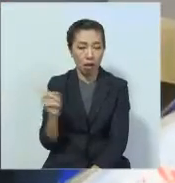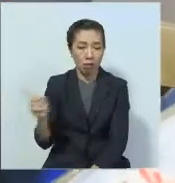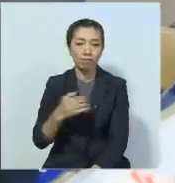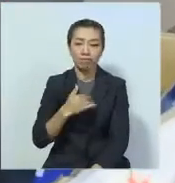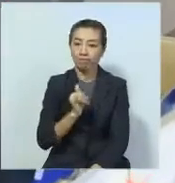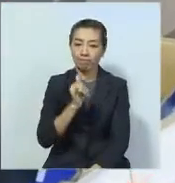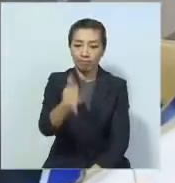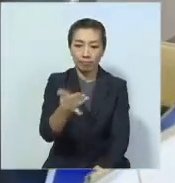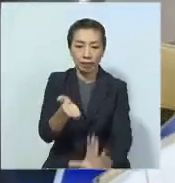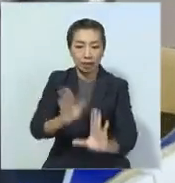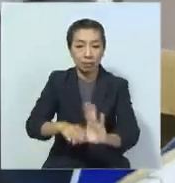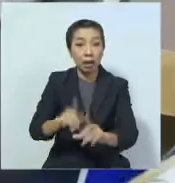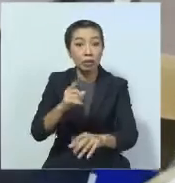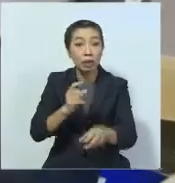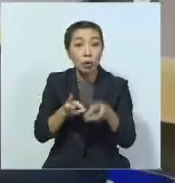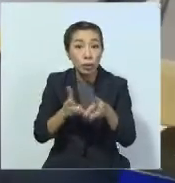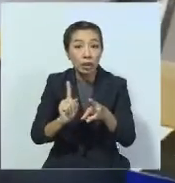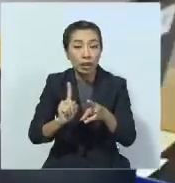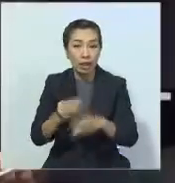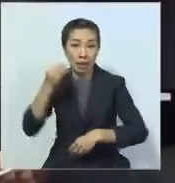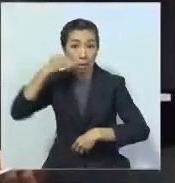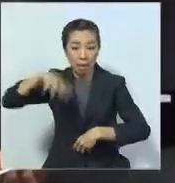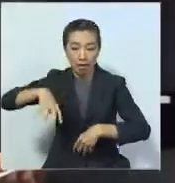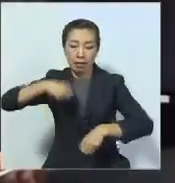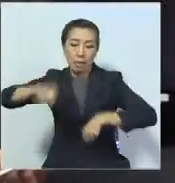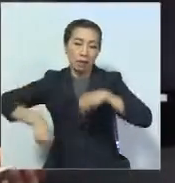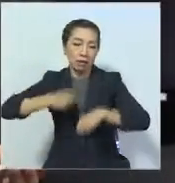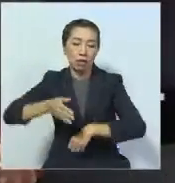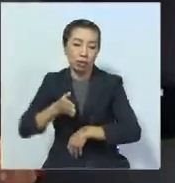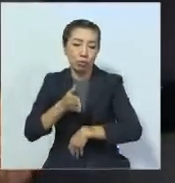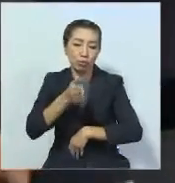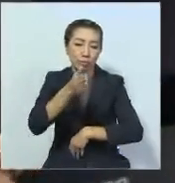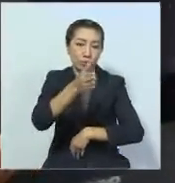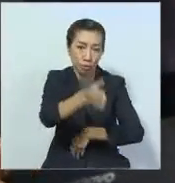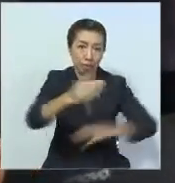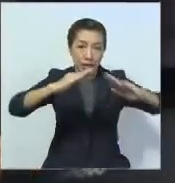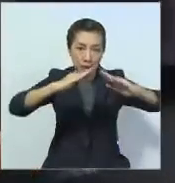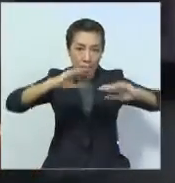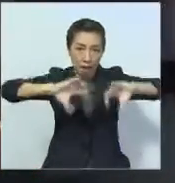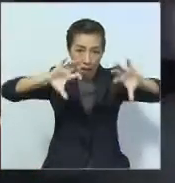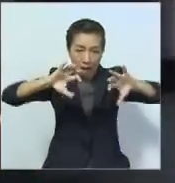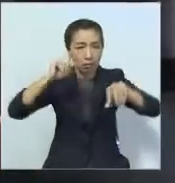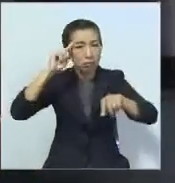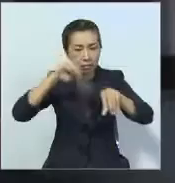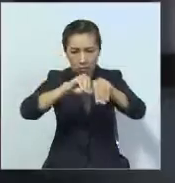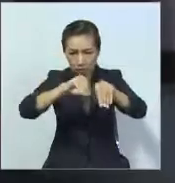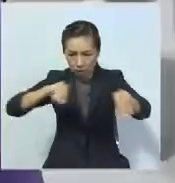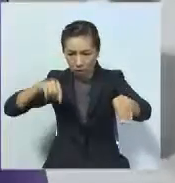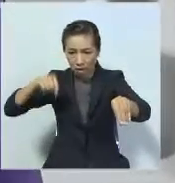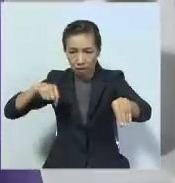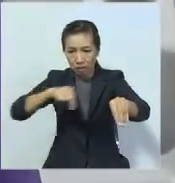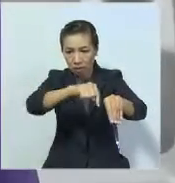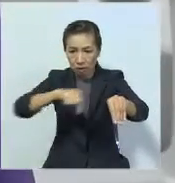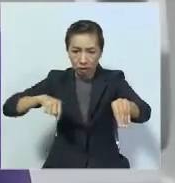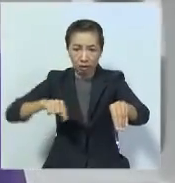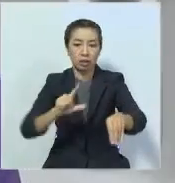เดินทางมาลงทะเบียนเนี่ยใช้วิธีปั่นจักรยานจากบ้านมาตอนเช้าค่ะระยะทางจากบ้านมาที่อำเภอเมืองนครศรีธรรม